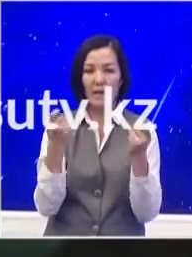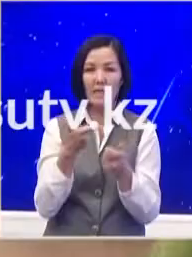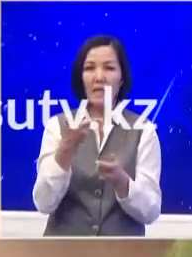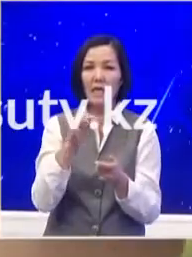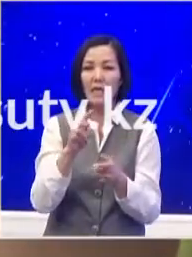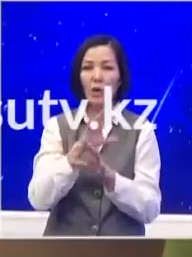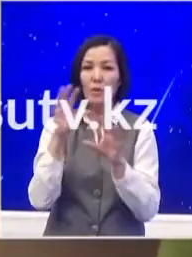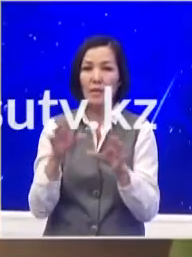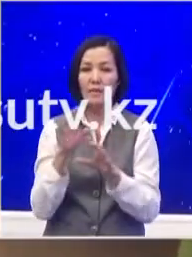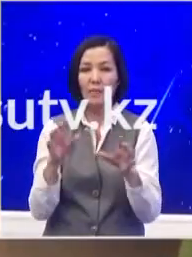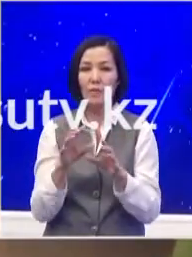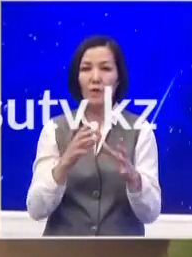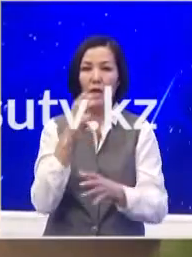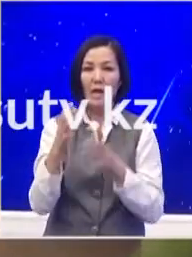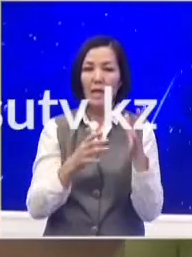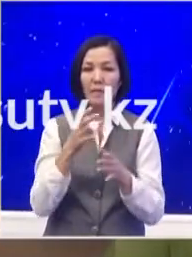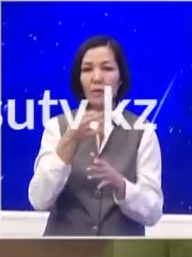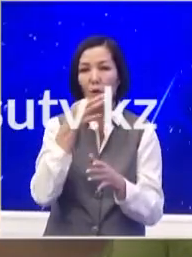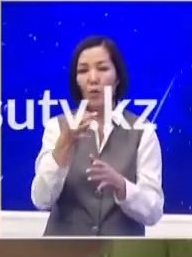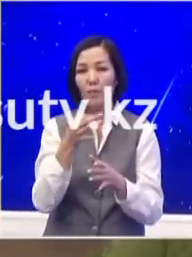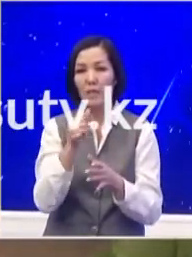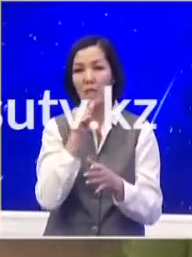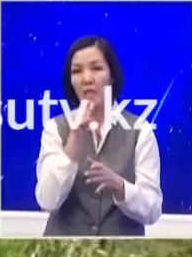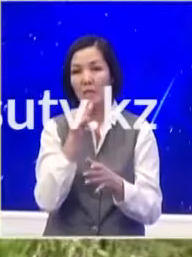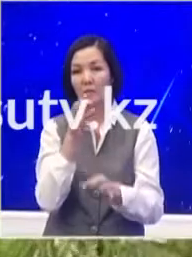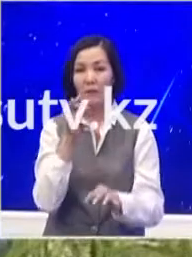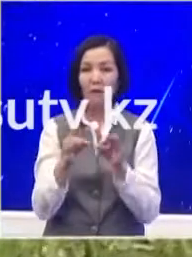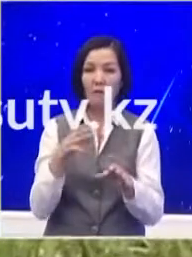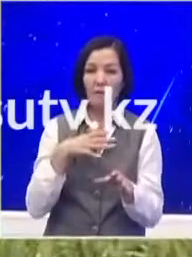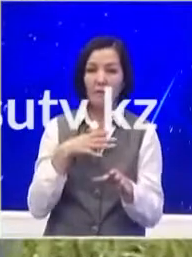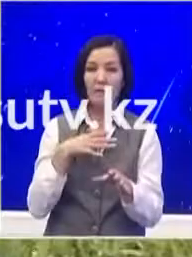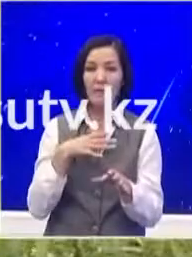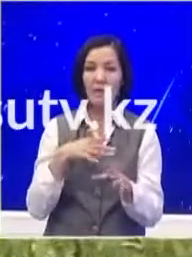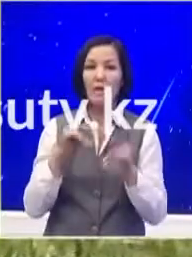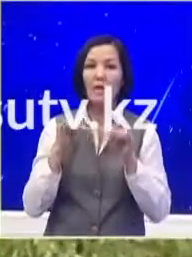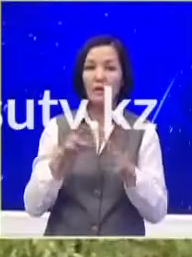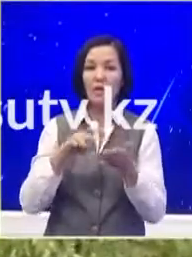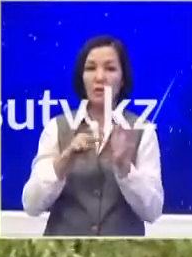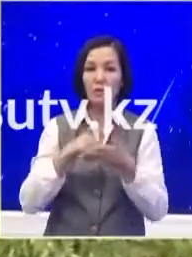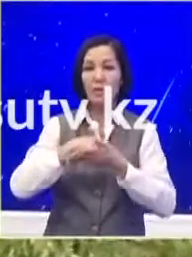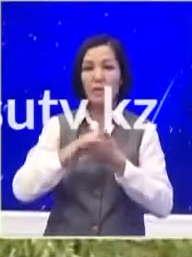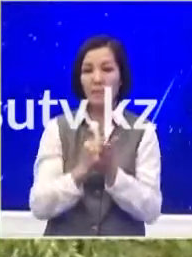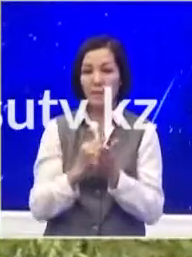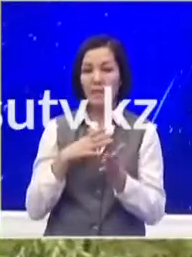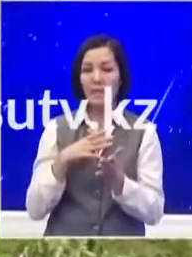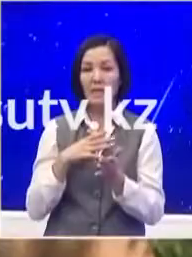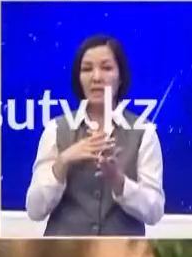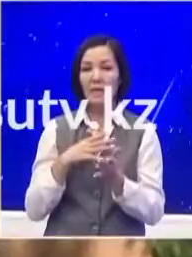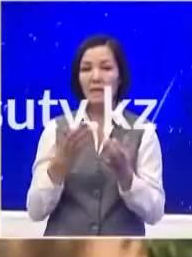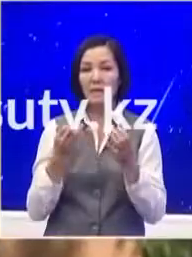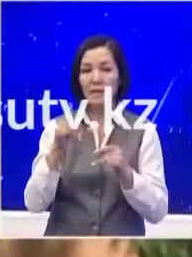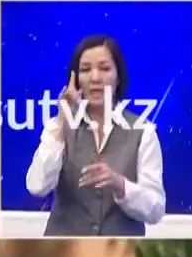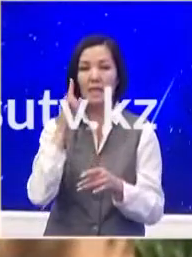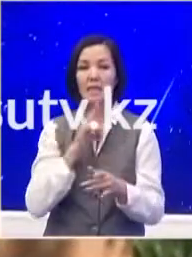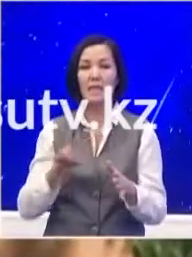қорын сақтаудың әлемдік тәжірибесін талқылады. Бақты жандандыру бойынша іс-шаралар жоспарын анықтады. Сондай-ақ оған